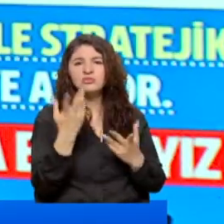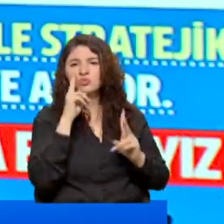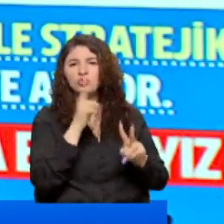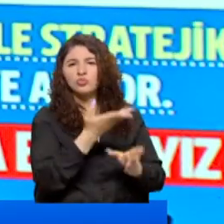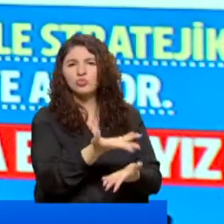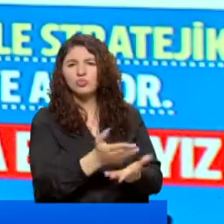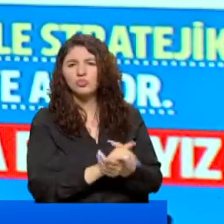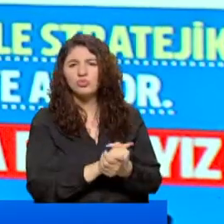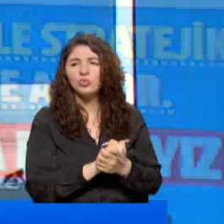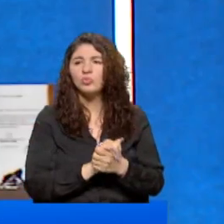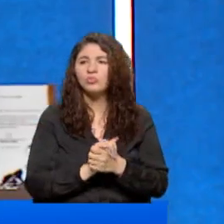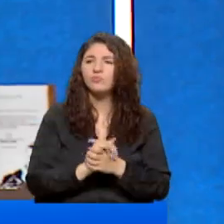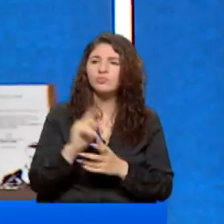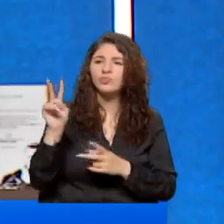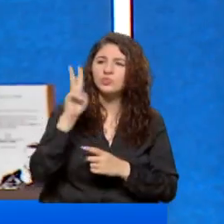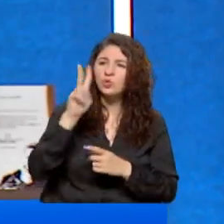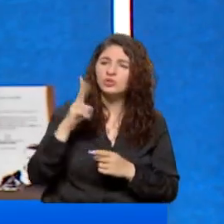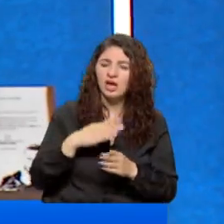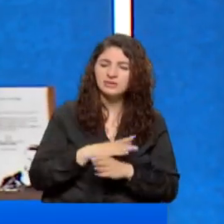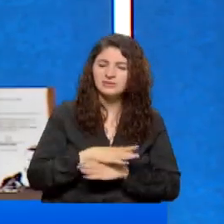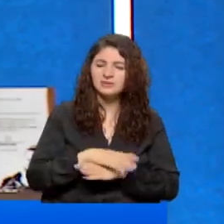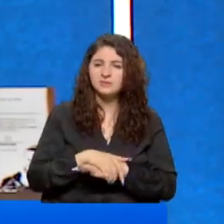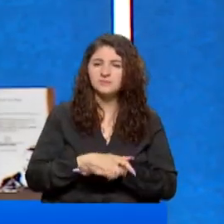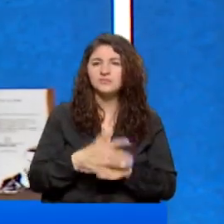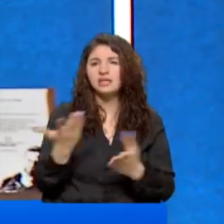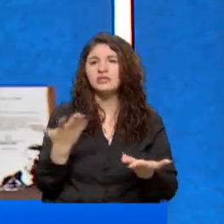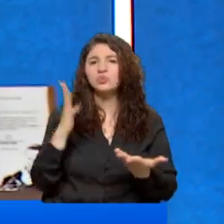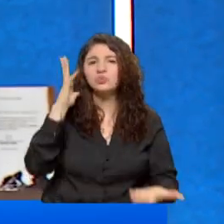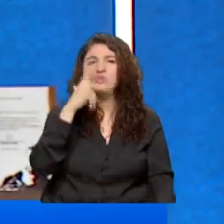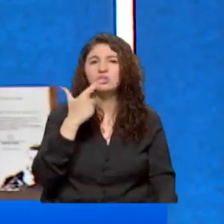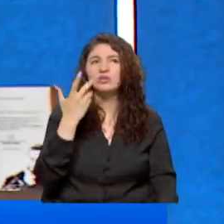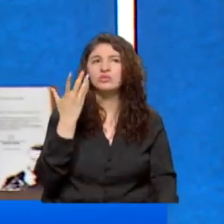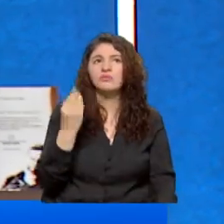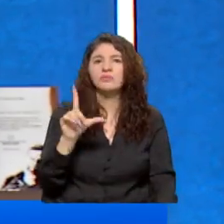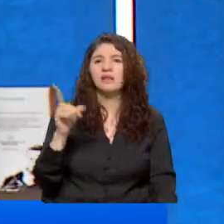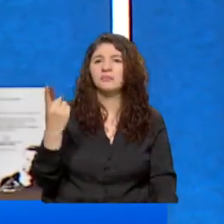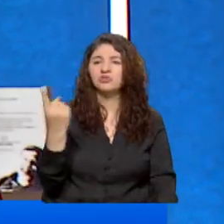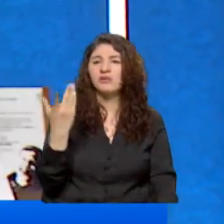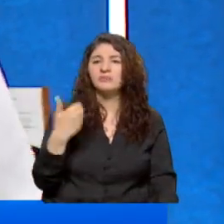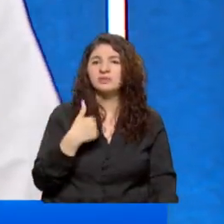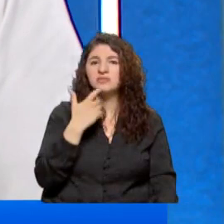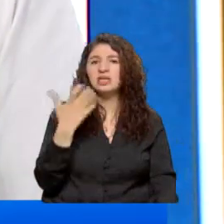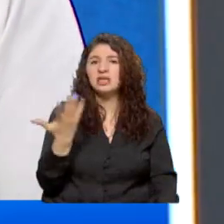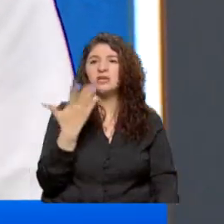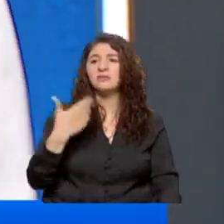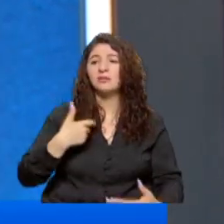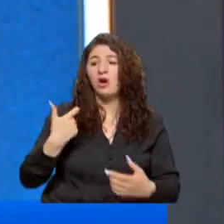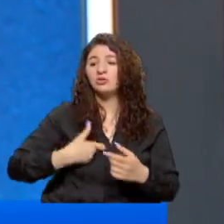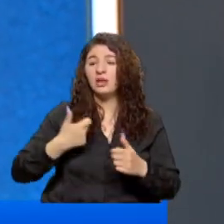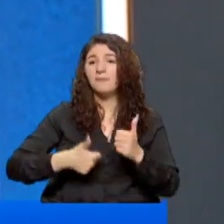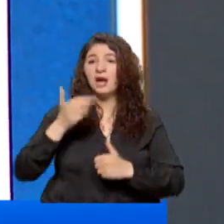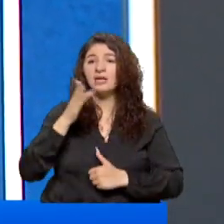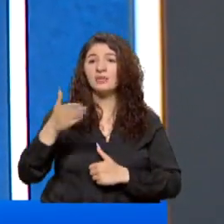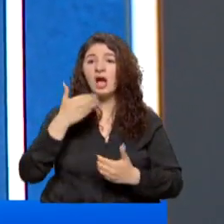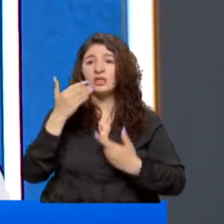tablo Bu tablo esasında yani işte utanç uymamız gereken bir şey ve bizim de yıllardır benim Özellikle